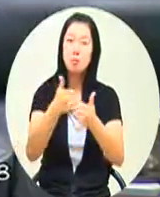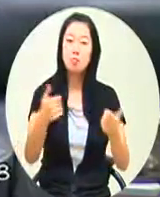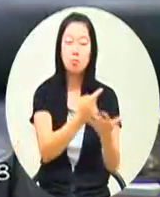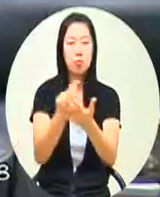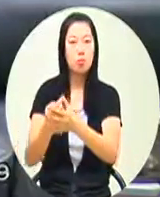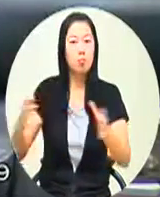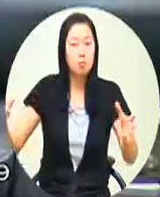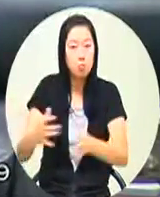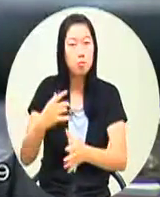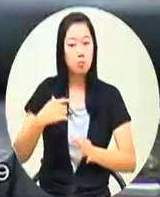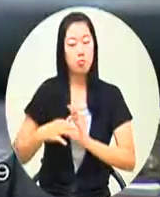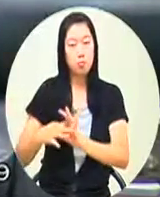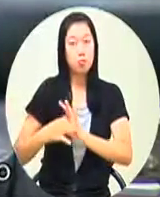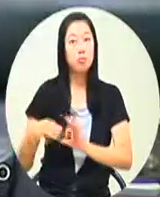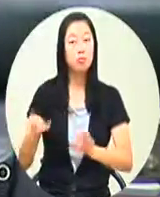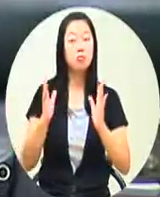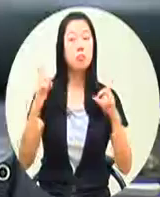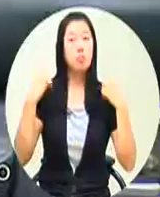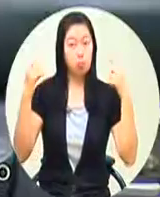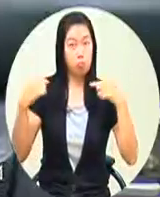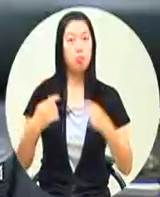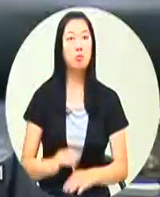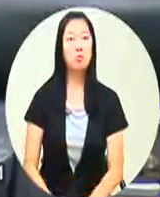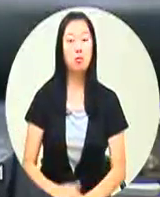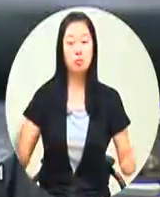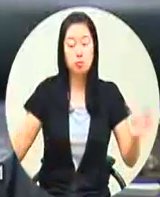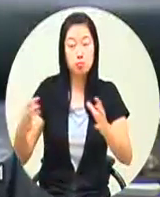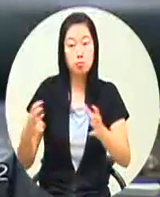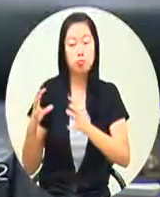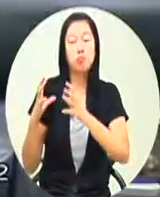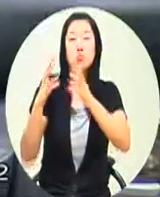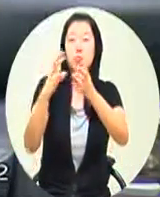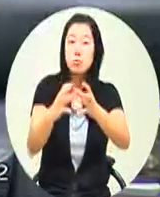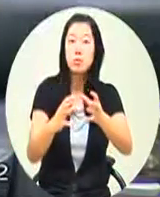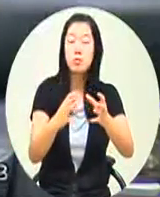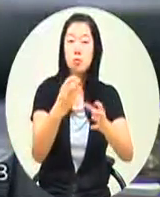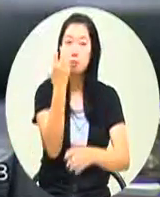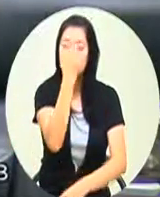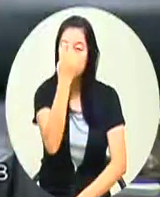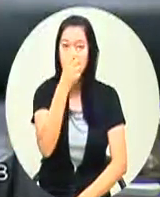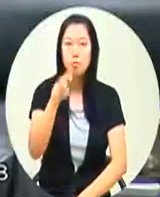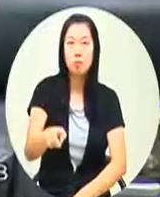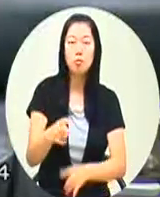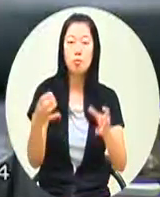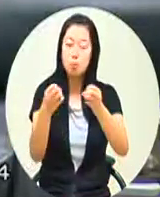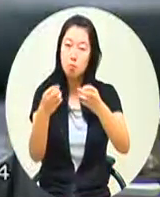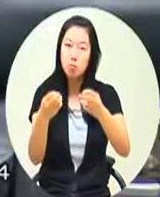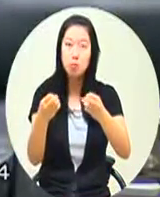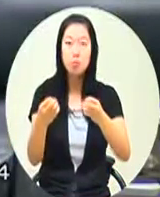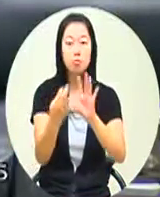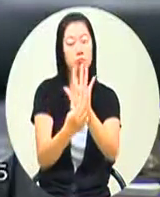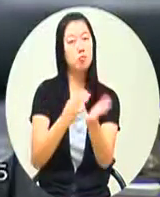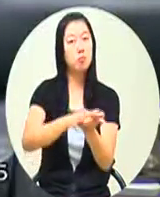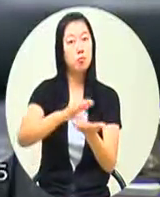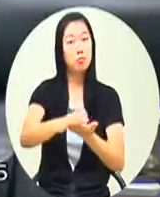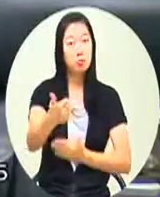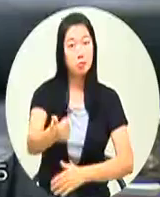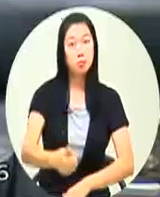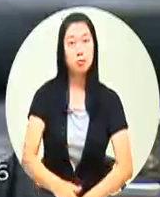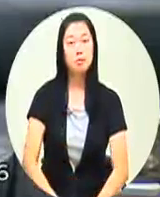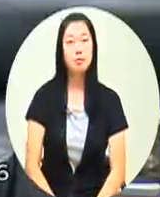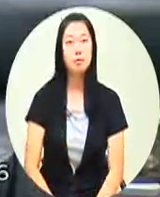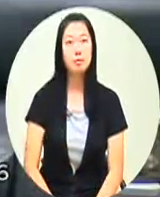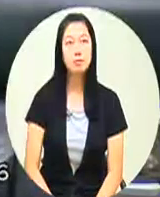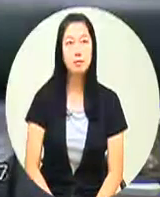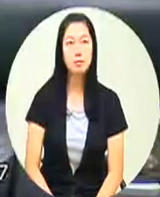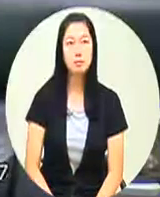常，那就共同来会勘，共同来讨论怎么解决这个问题。好，好，